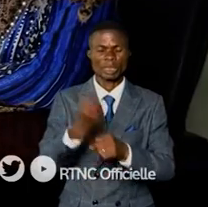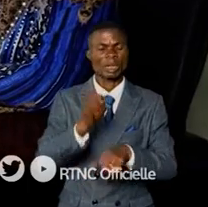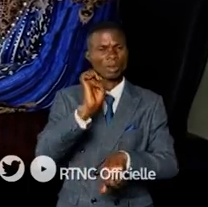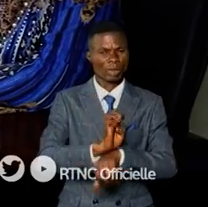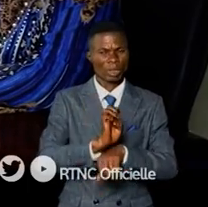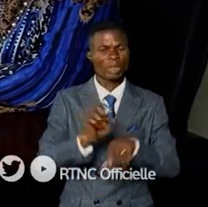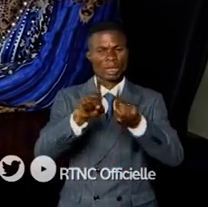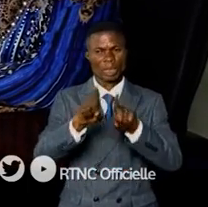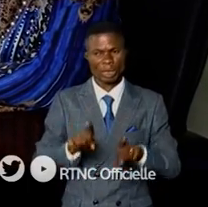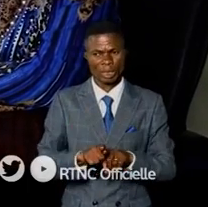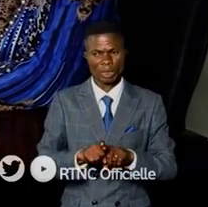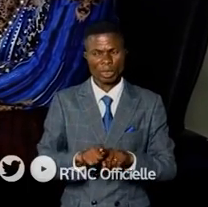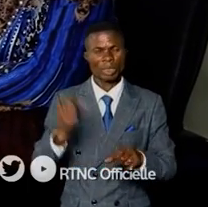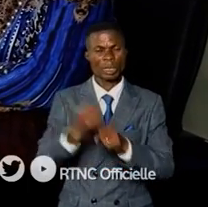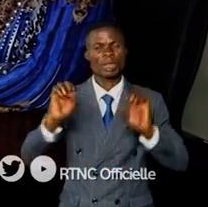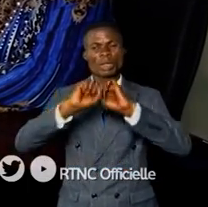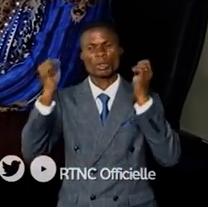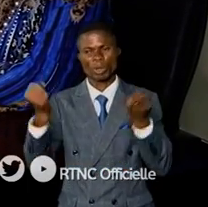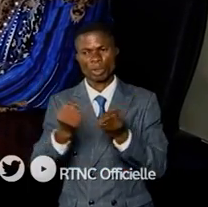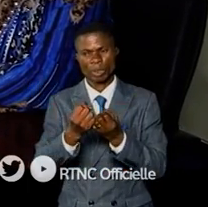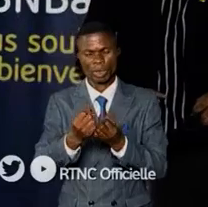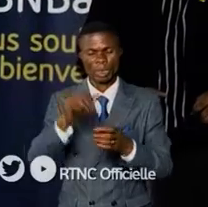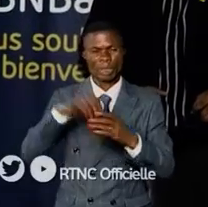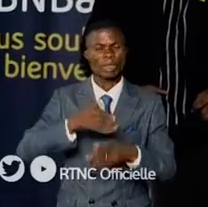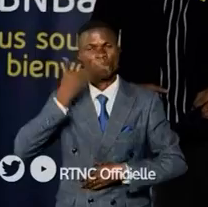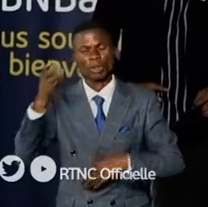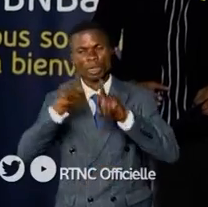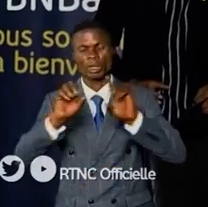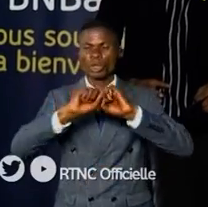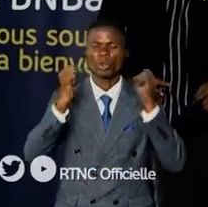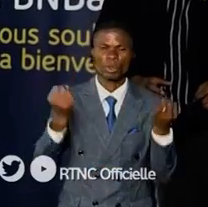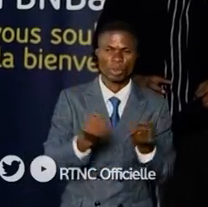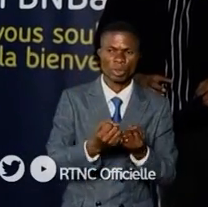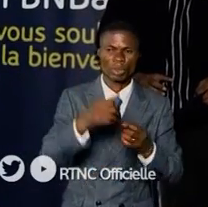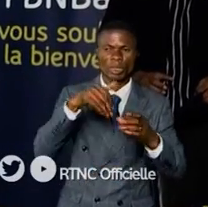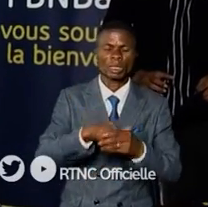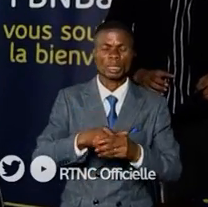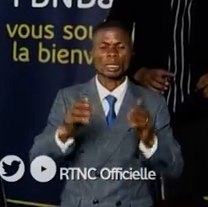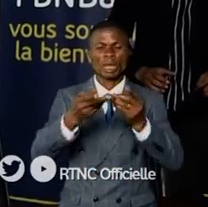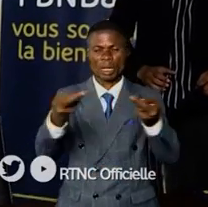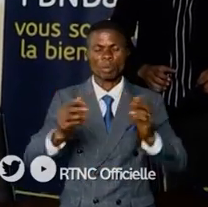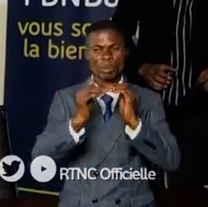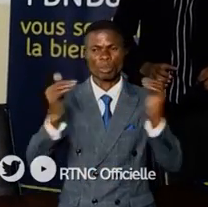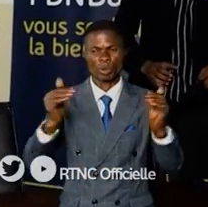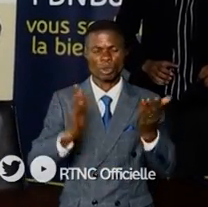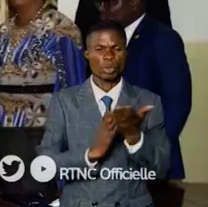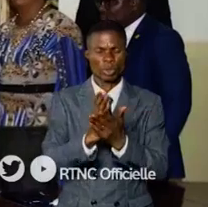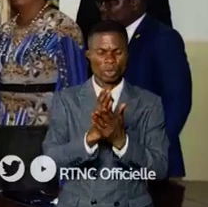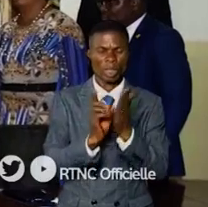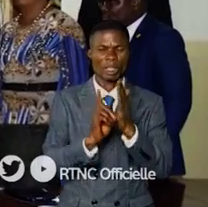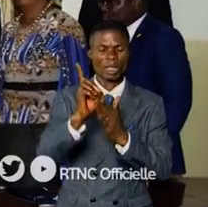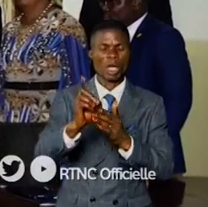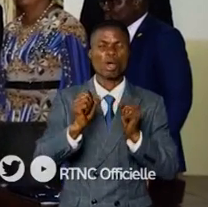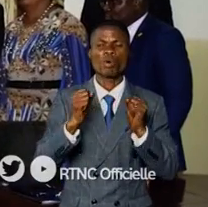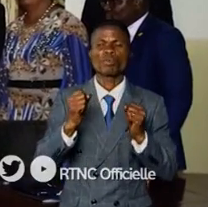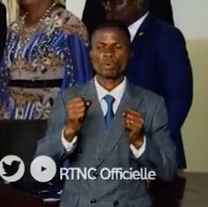l'Église et les œuvres sociales, tant sur le plan spirituel que social, dans un climat de paix, socle de développement